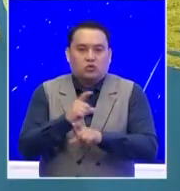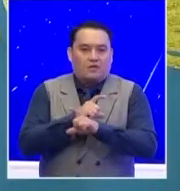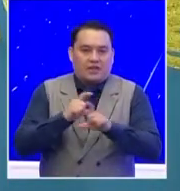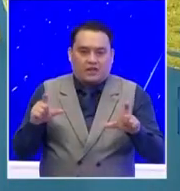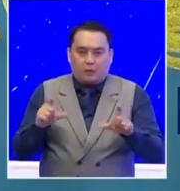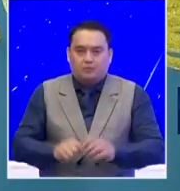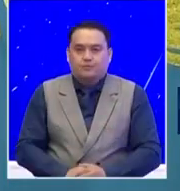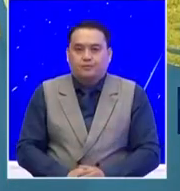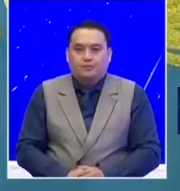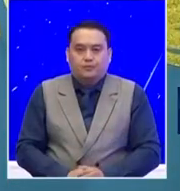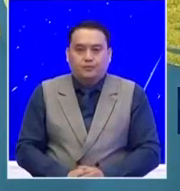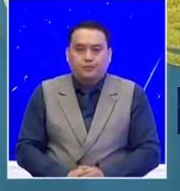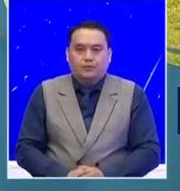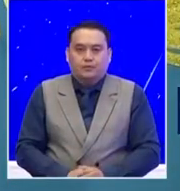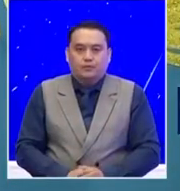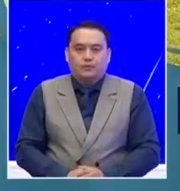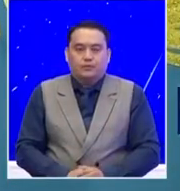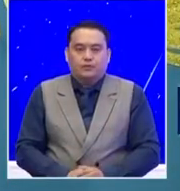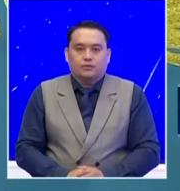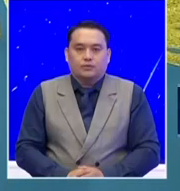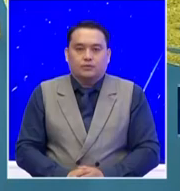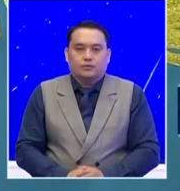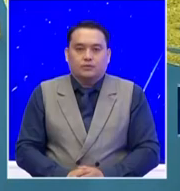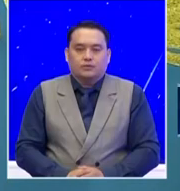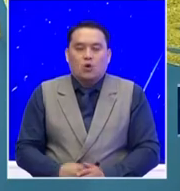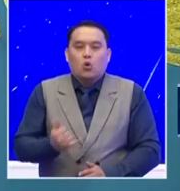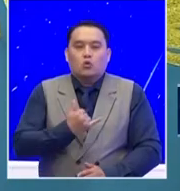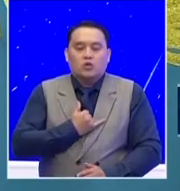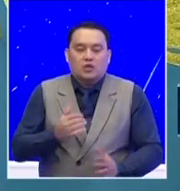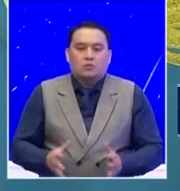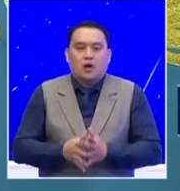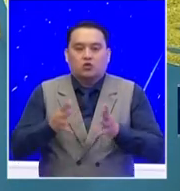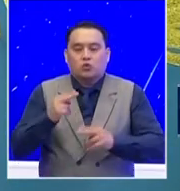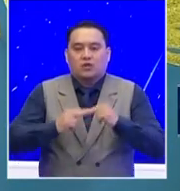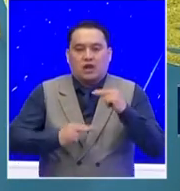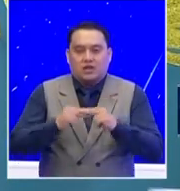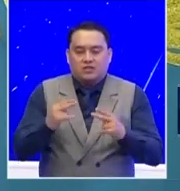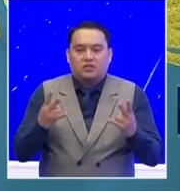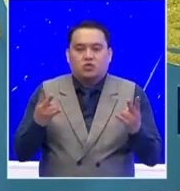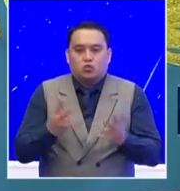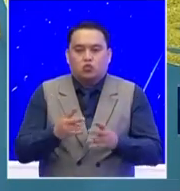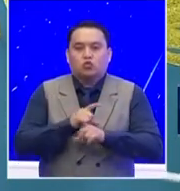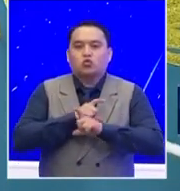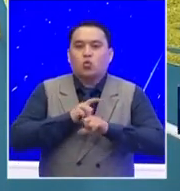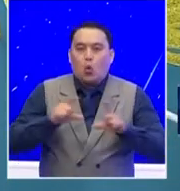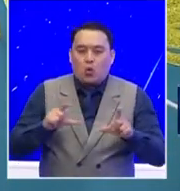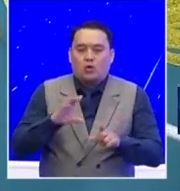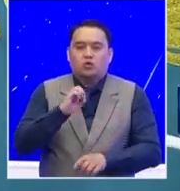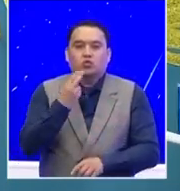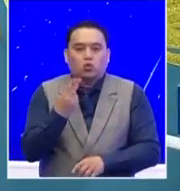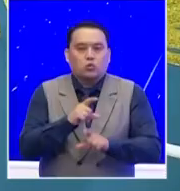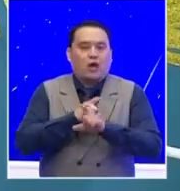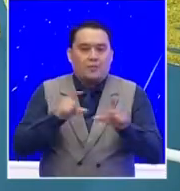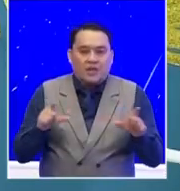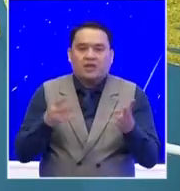объектов. Где большое это жилищная застройка, там обязательно должно быть строительство школы, социальные объекты